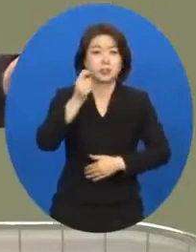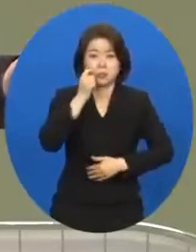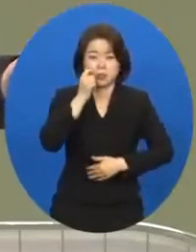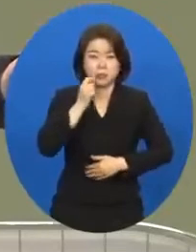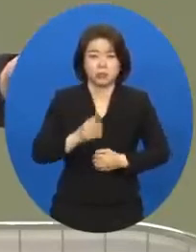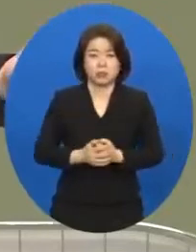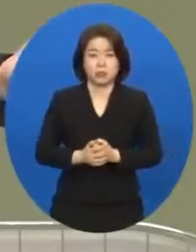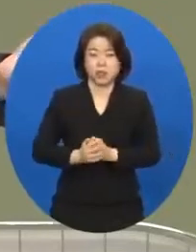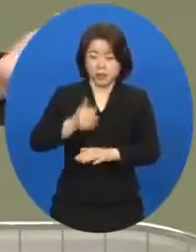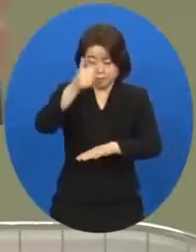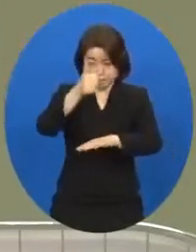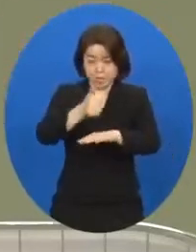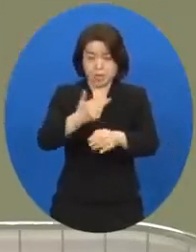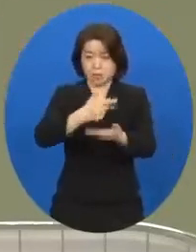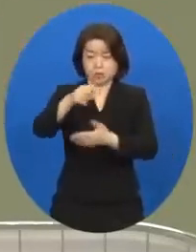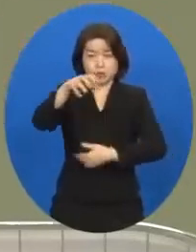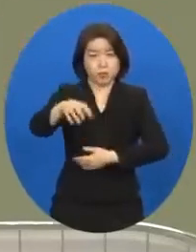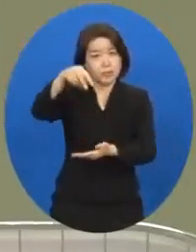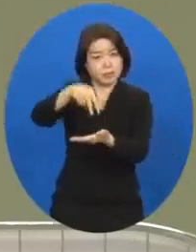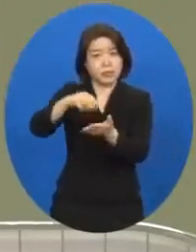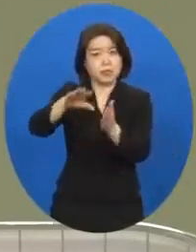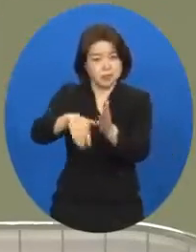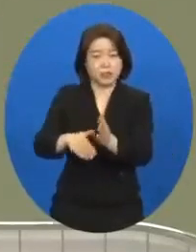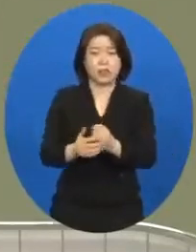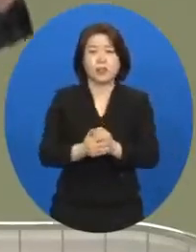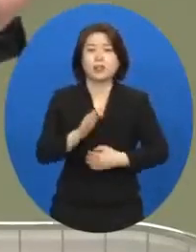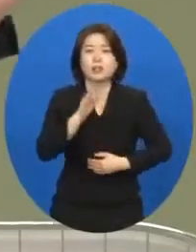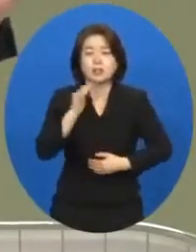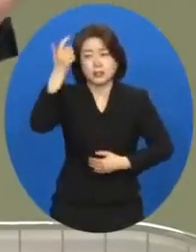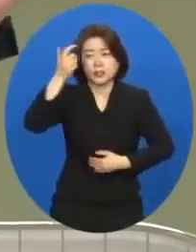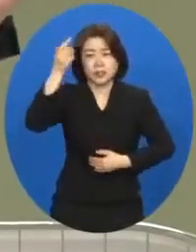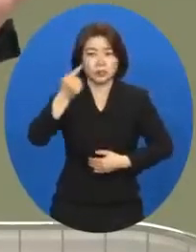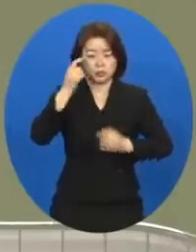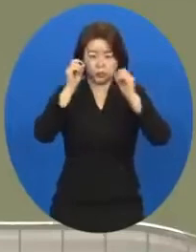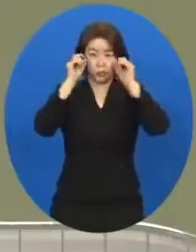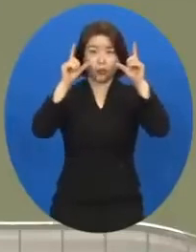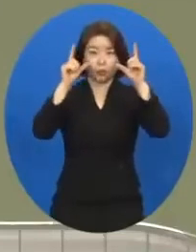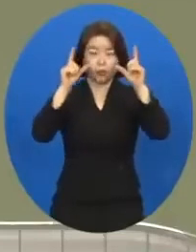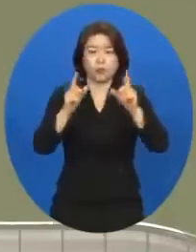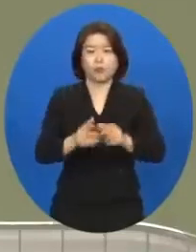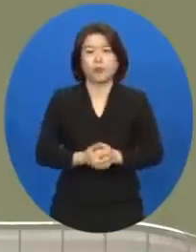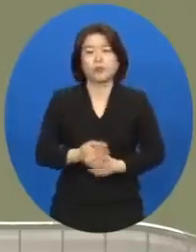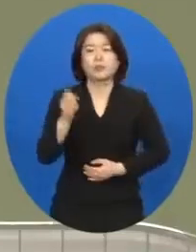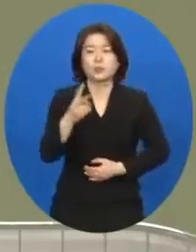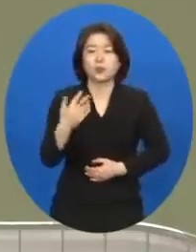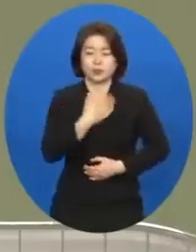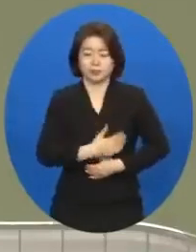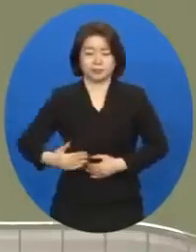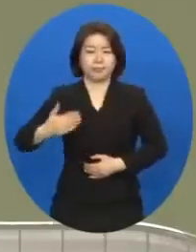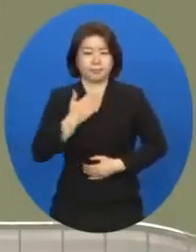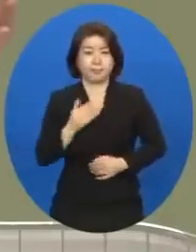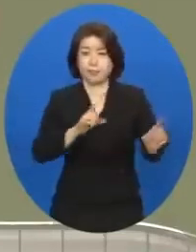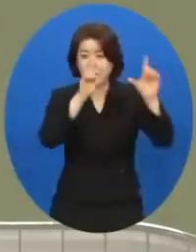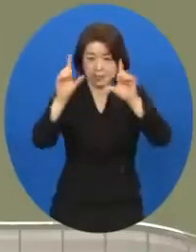앞에 섰을 때, 그때 진짜 영적인 눈이 뜨이고, 그리고 육신으로 사는